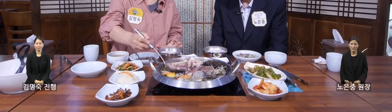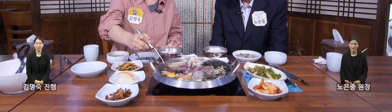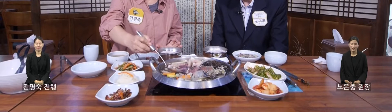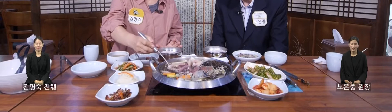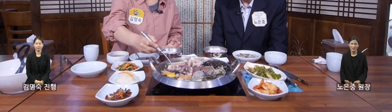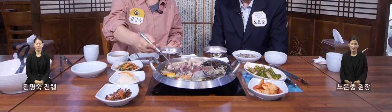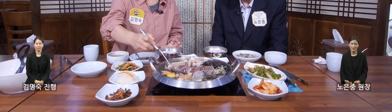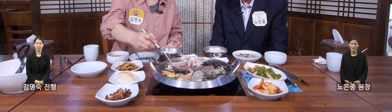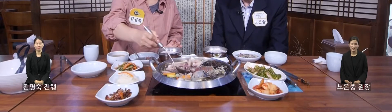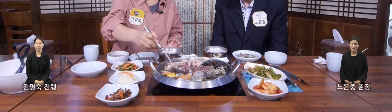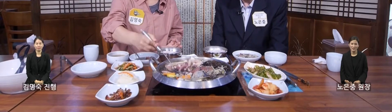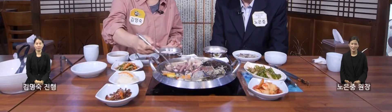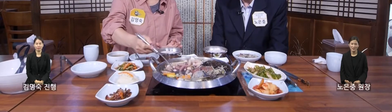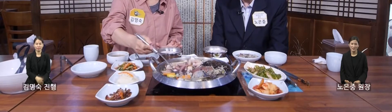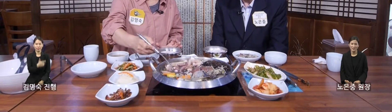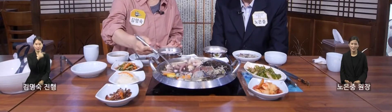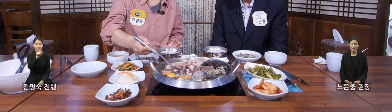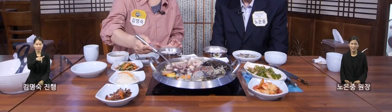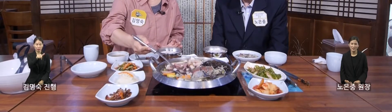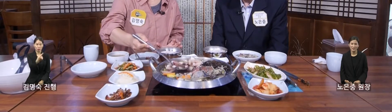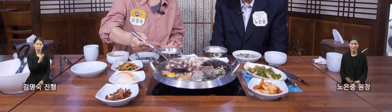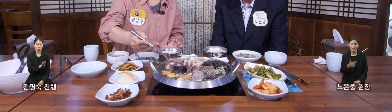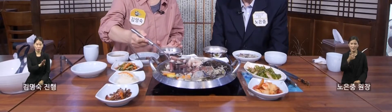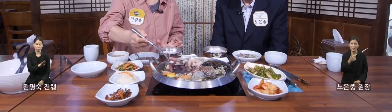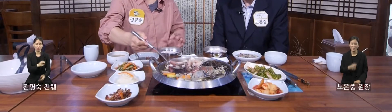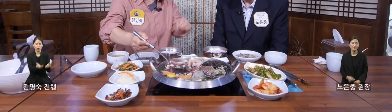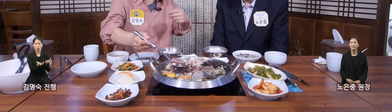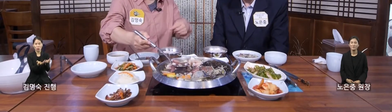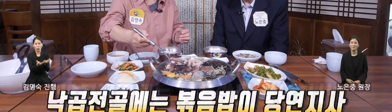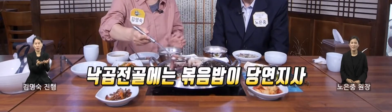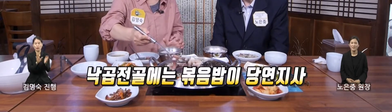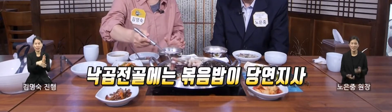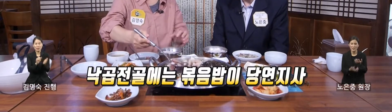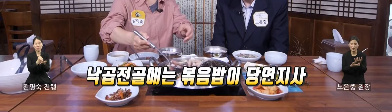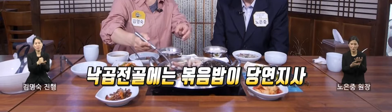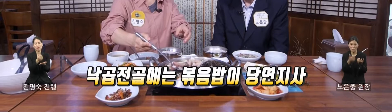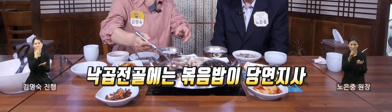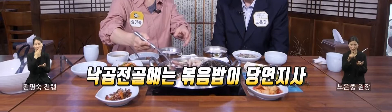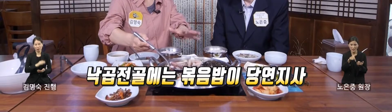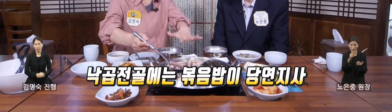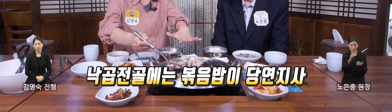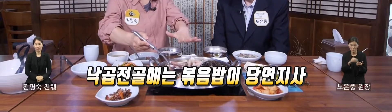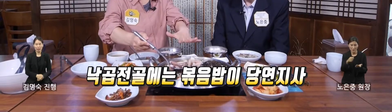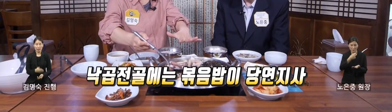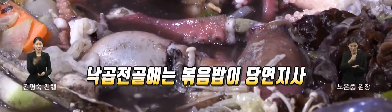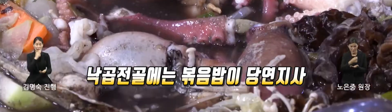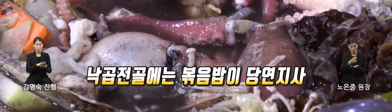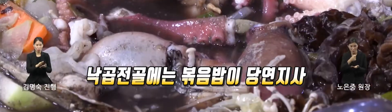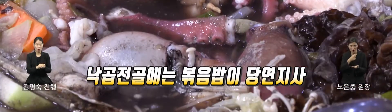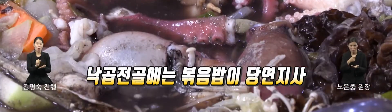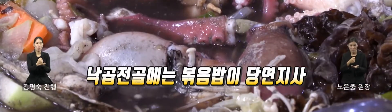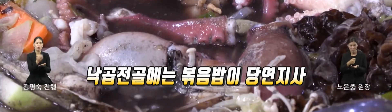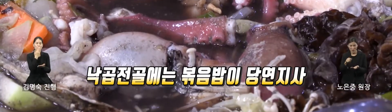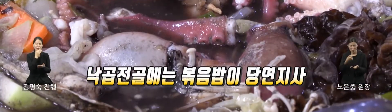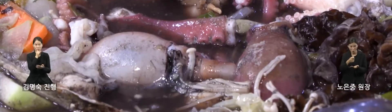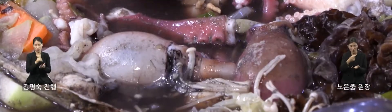그러니까 아까 같은 경우 납곱 전골 같은 경우는 네. 이렇게 비벼서 그리고 그거 다 드시고 볶음밥 네.